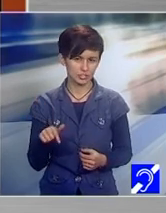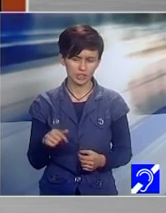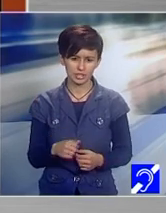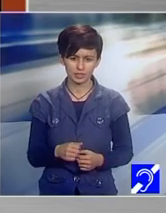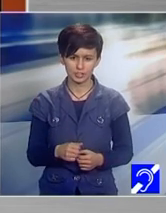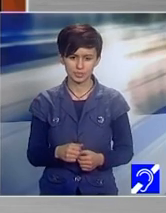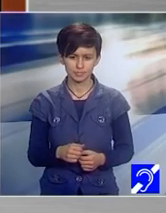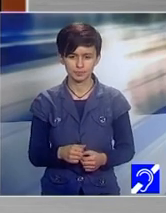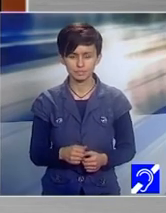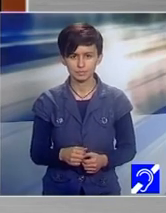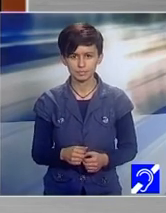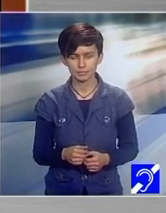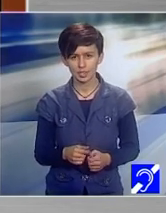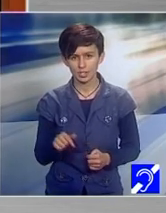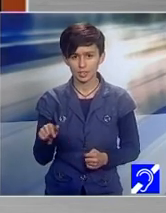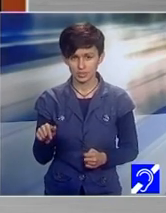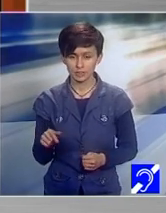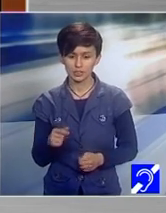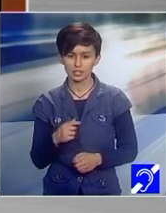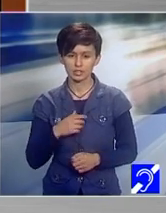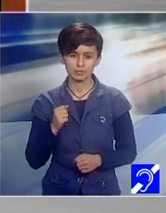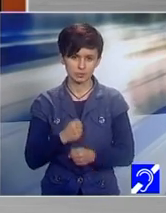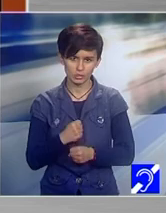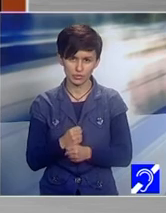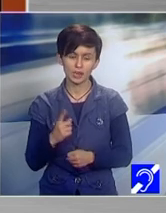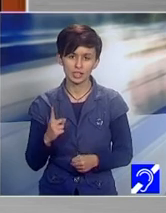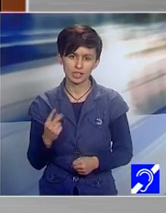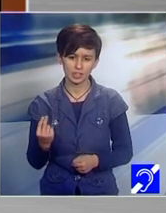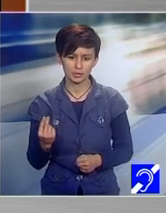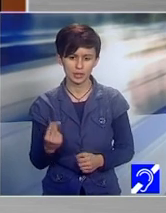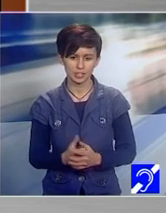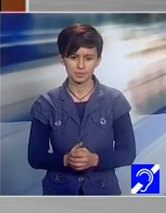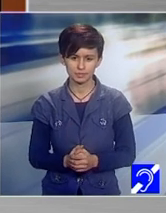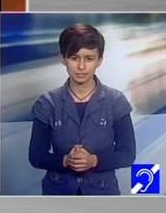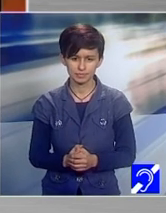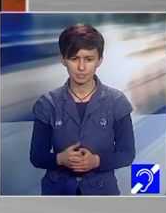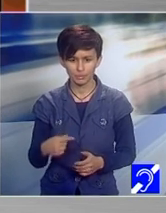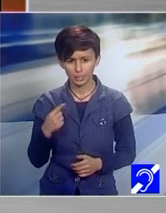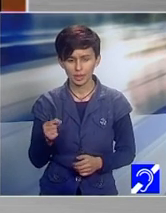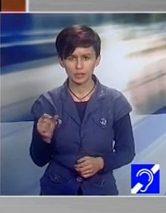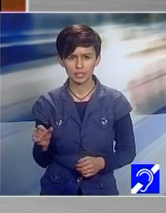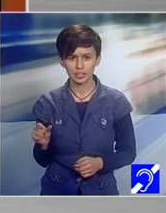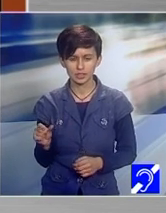indiferent să o facă, dar să o facă bine. Asta ar fi dorința mea. Altă temă? Lăsăm